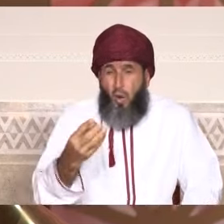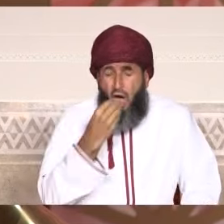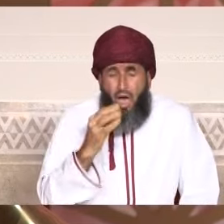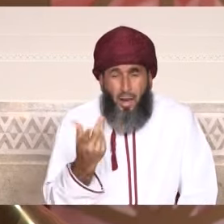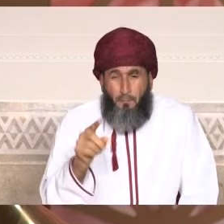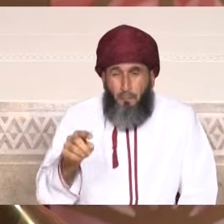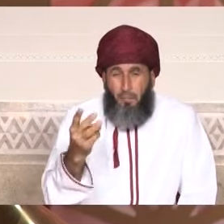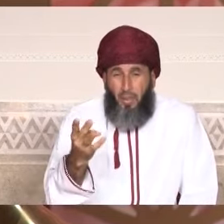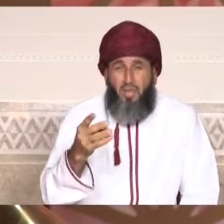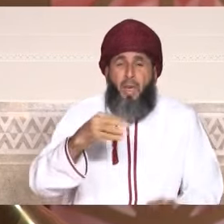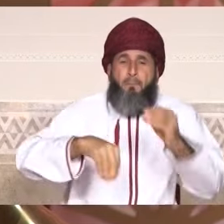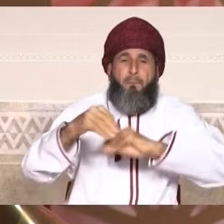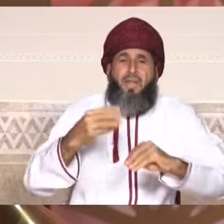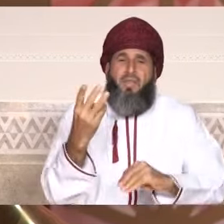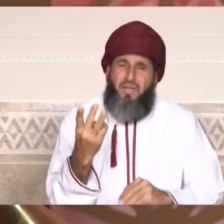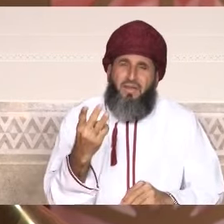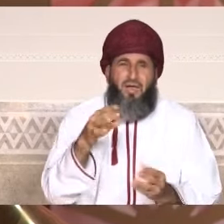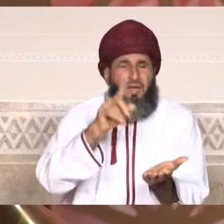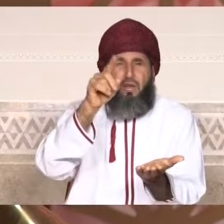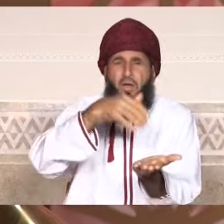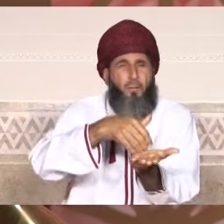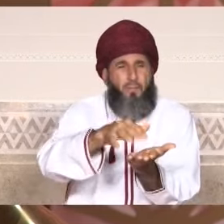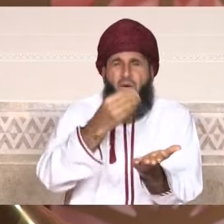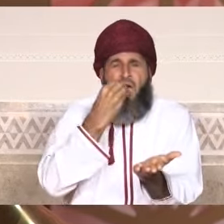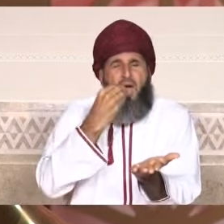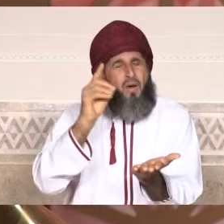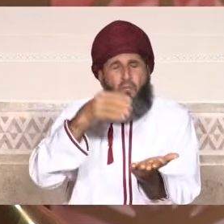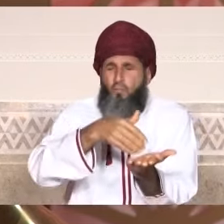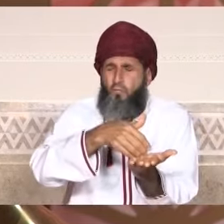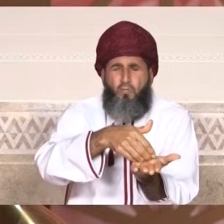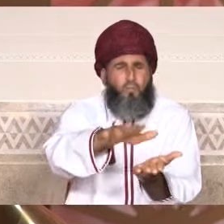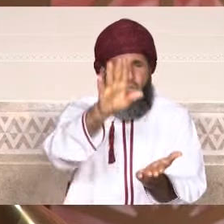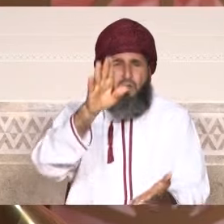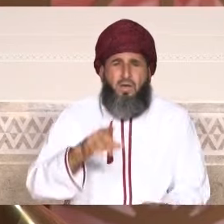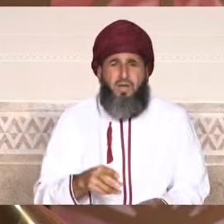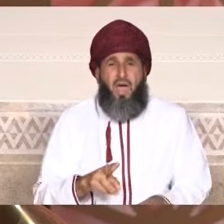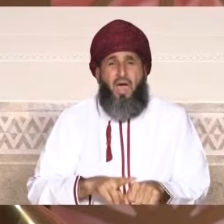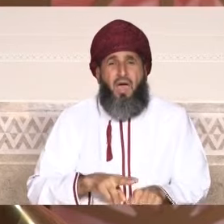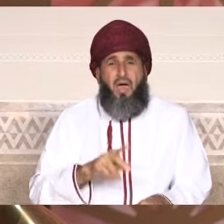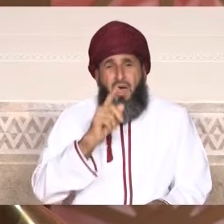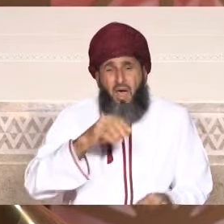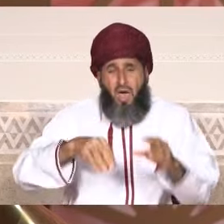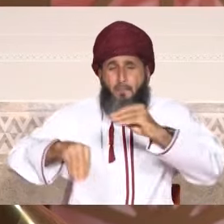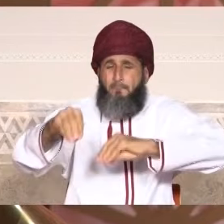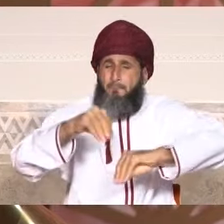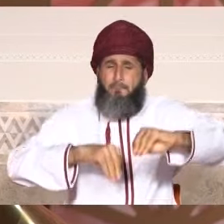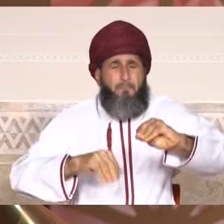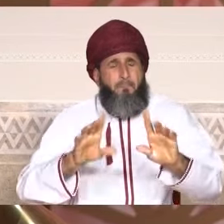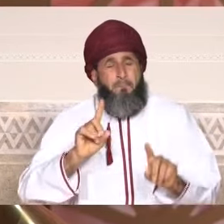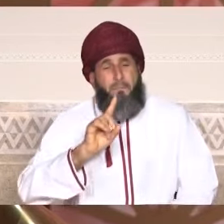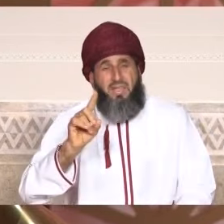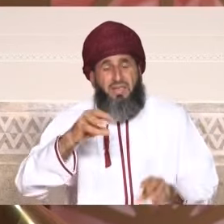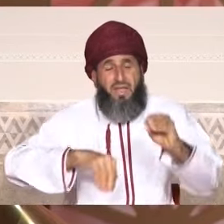فيها، فيباح لها الفطر ولا يلزمها أكثر من قضاء الأيام التي أفطرت